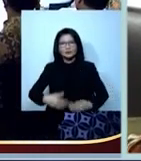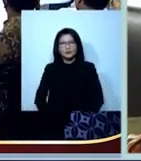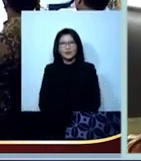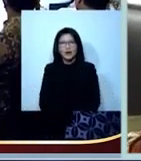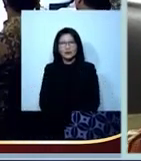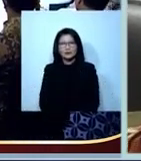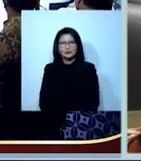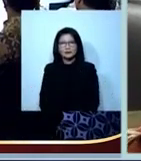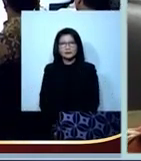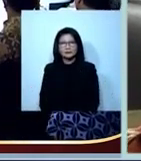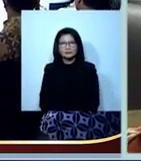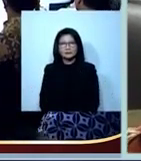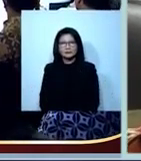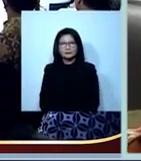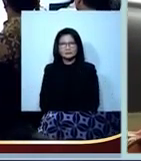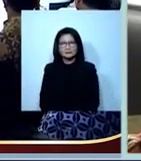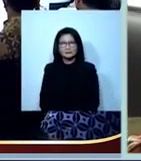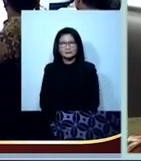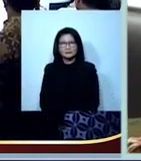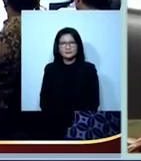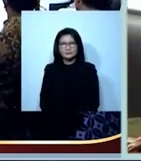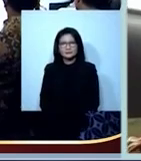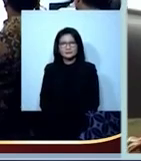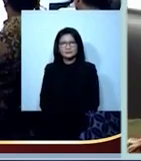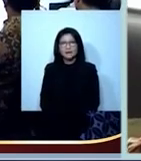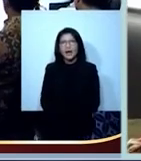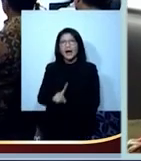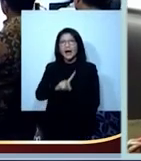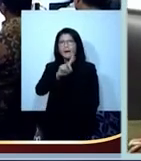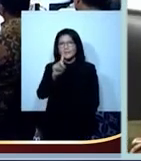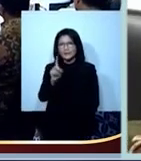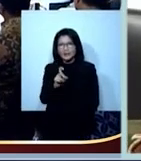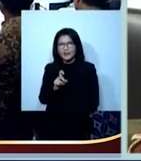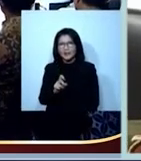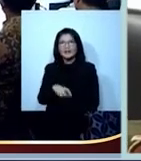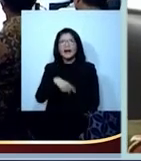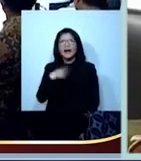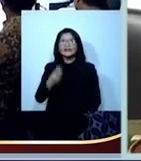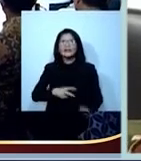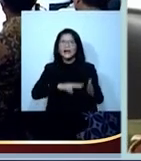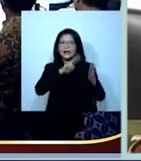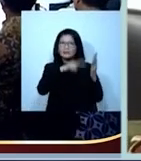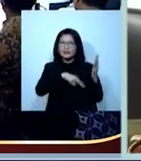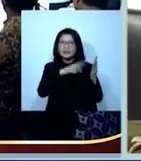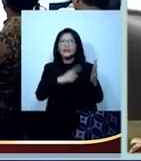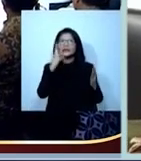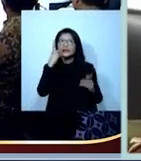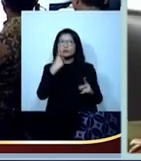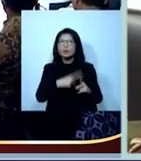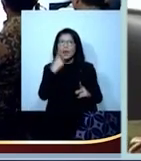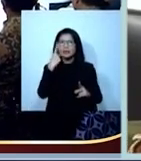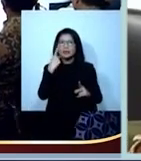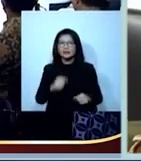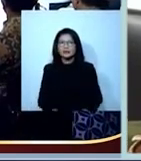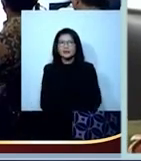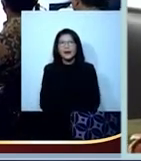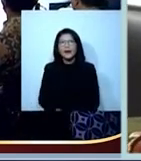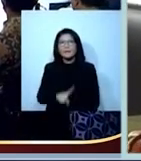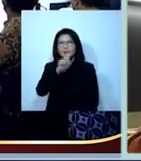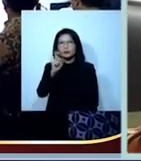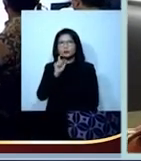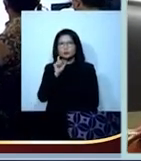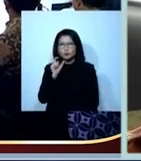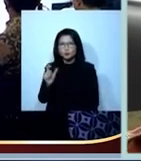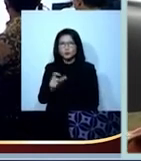sama tajamnya dengan pelanggaran dalam konteks umum. Jadi kalau sama dengan ketika kita melanggar etika politik, maka sebenarnya kita